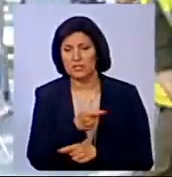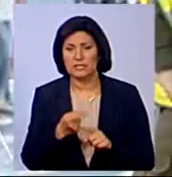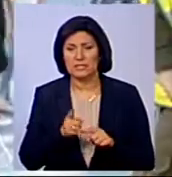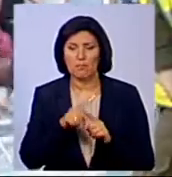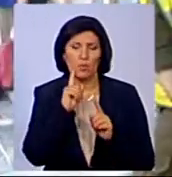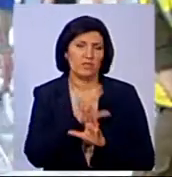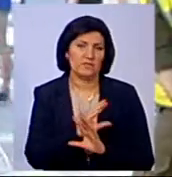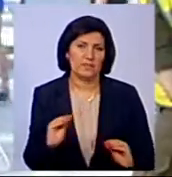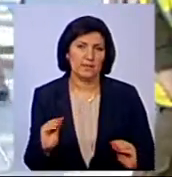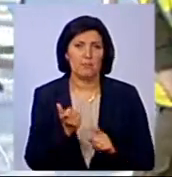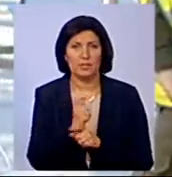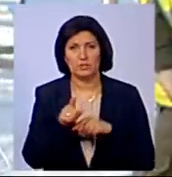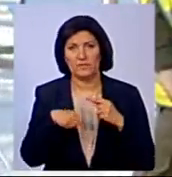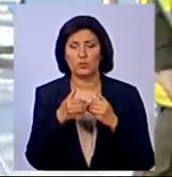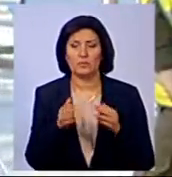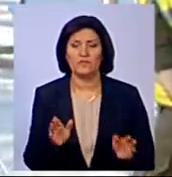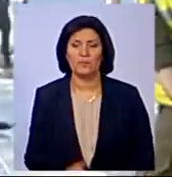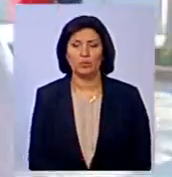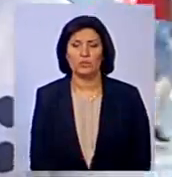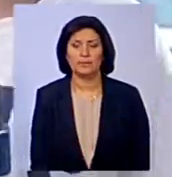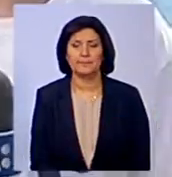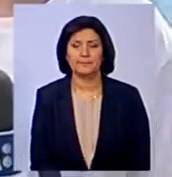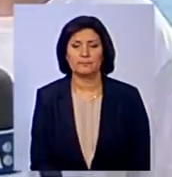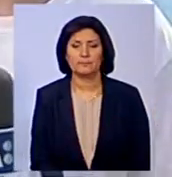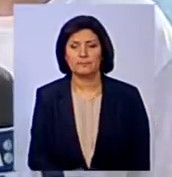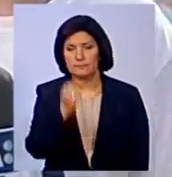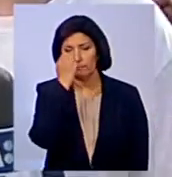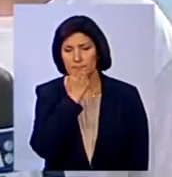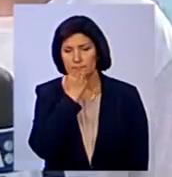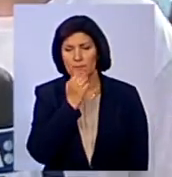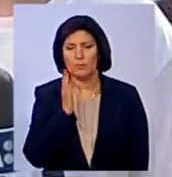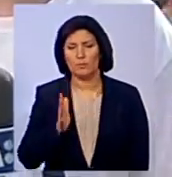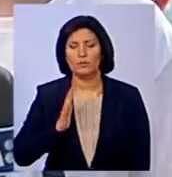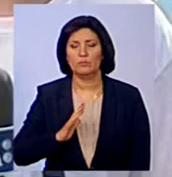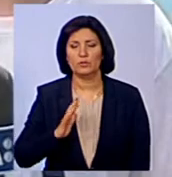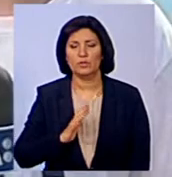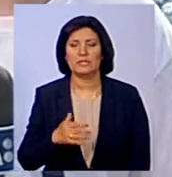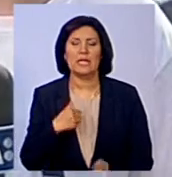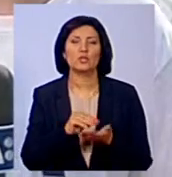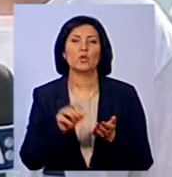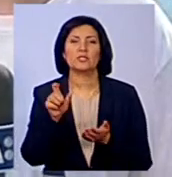поки вся інформація, більше у наступних випусках. Дякую, Сергію. Будемо чекати. Наш